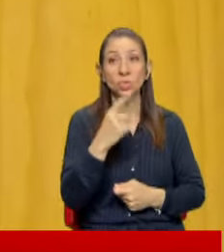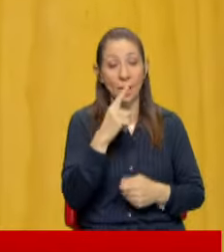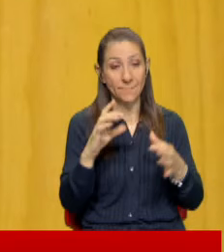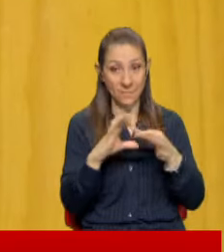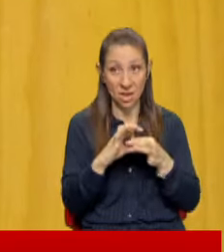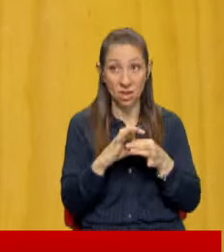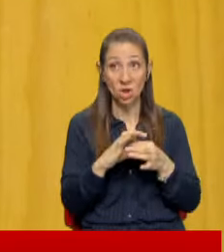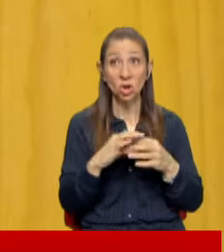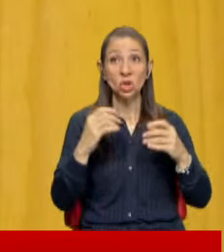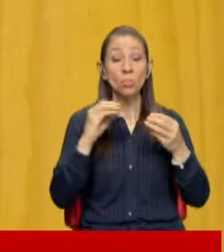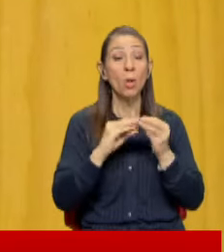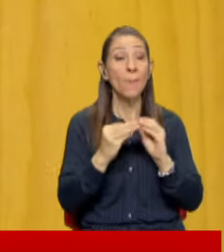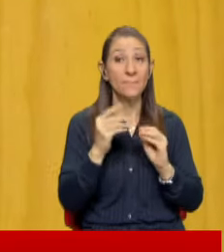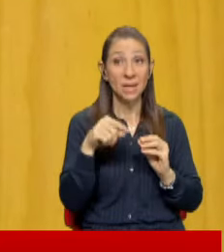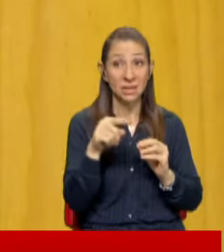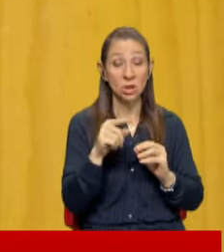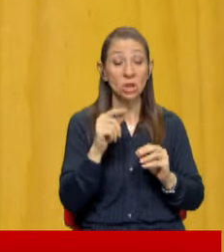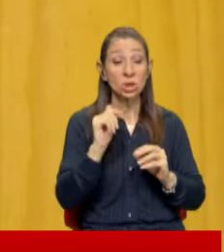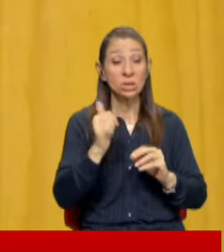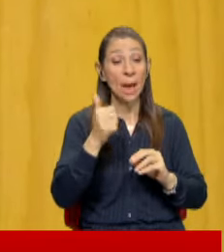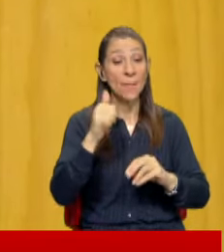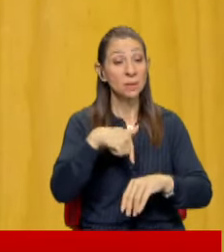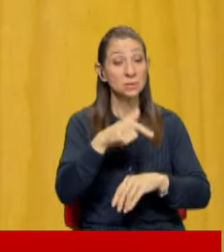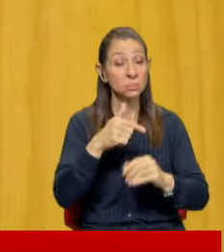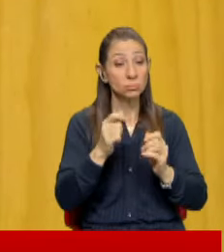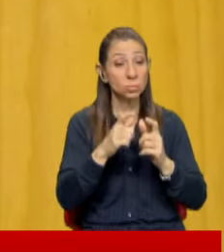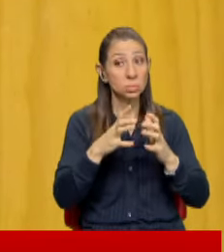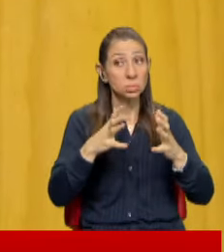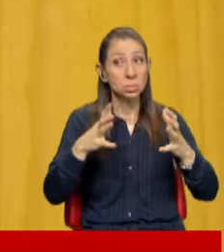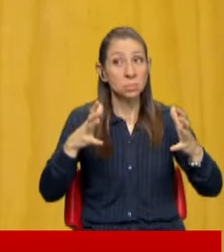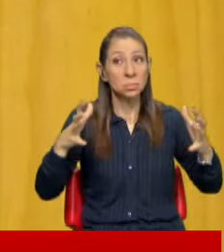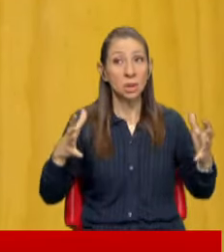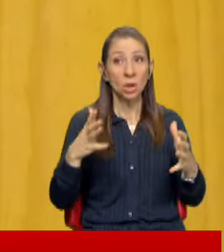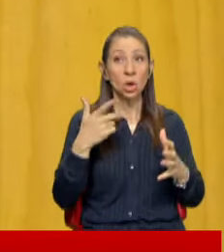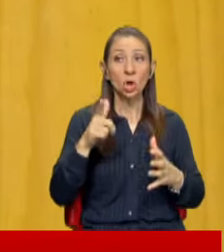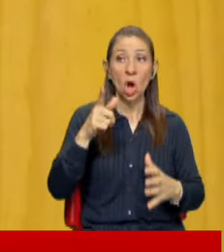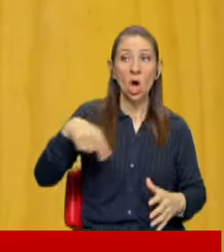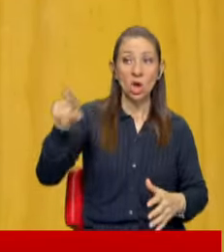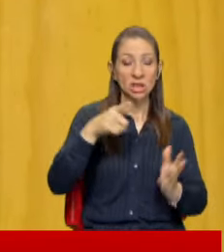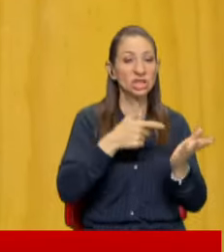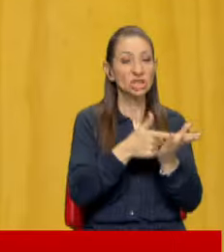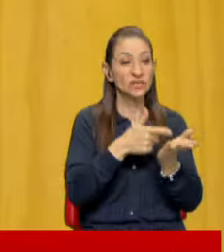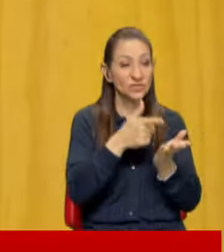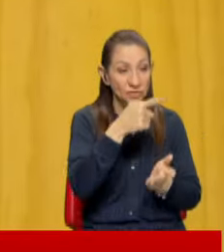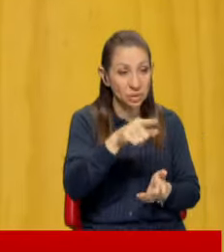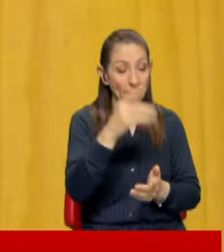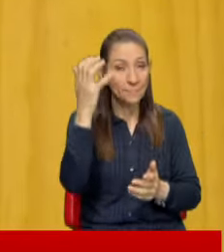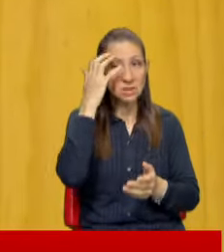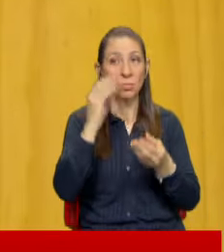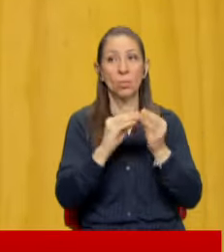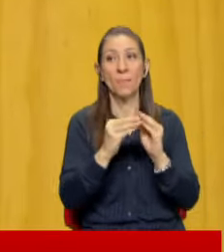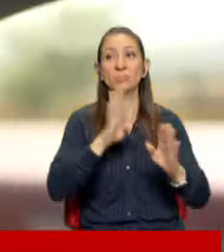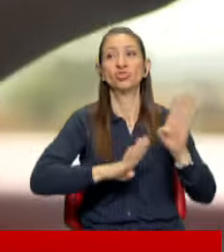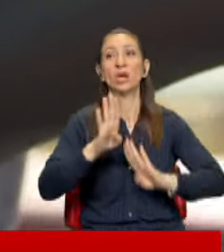bağlı sorunların Gün geçtikçe büyümesi köylülerimizin çiftçilerimizin başlıca